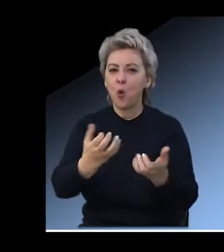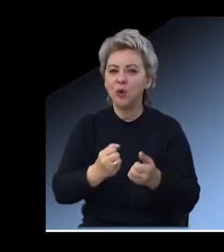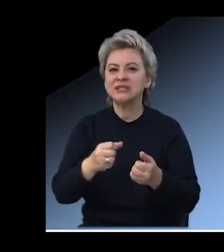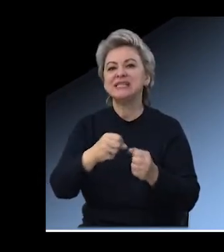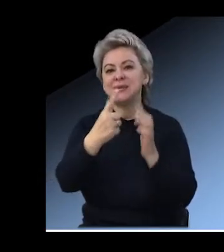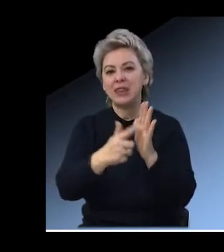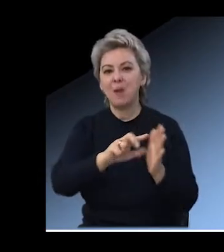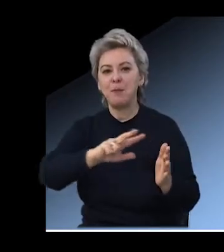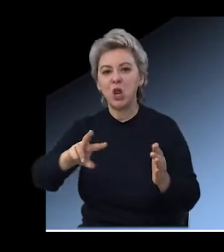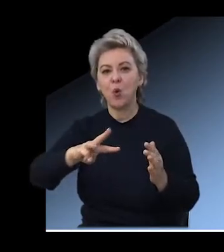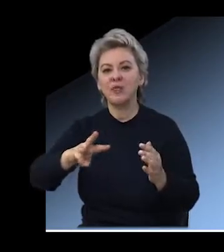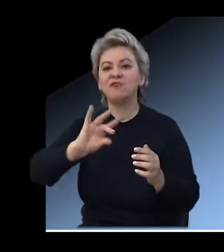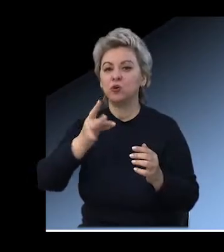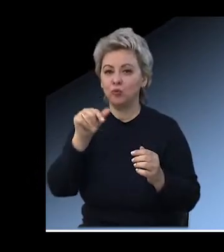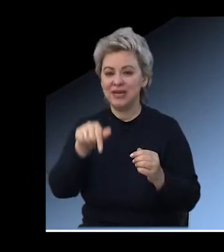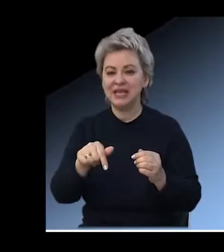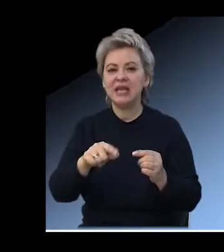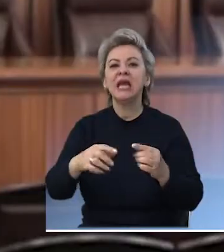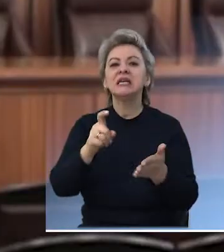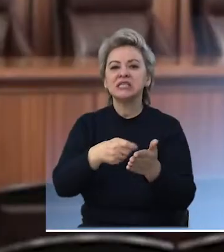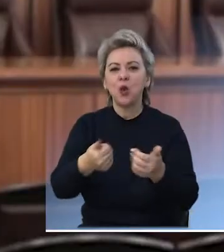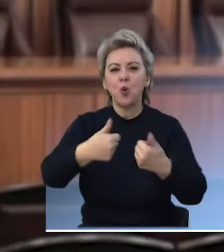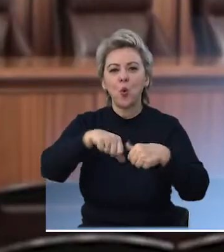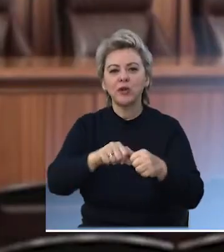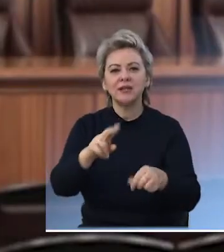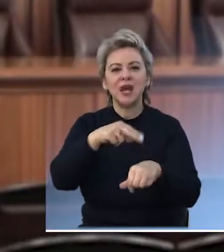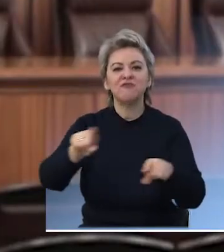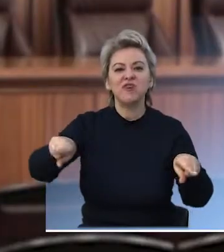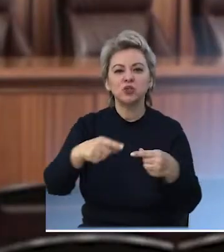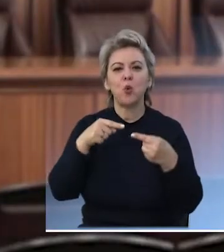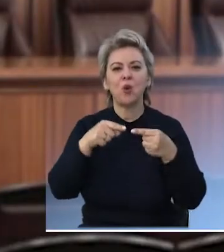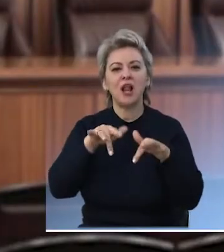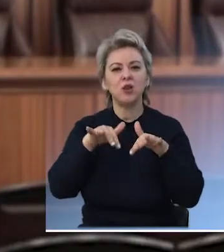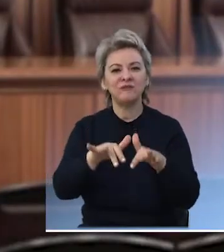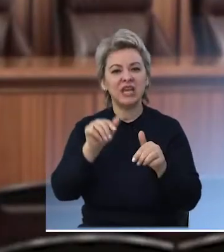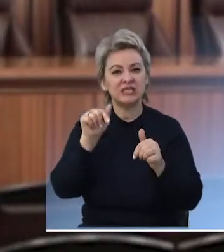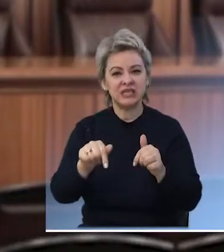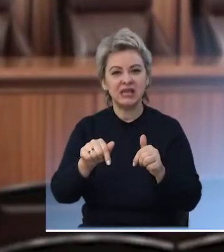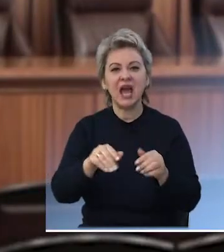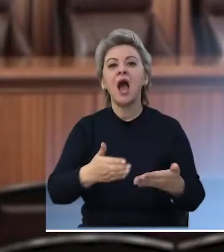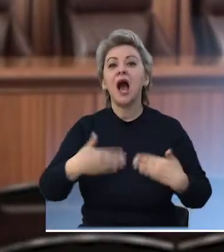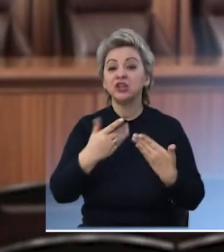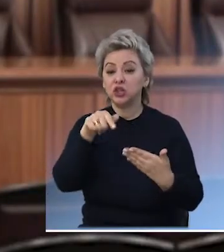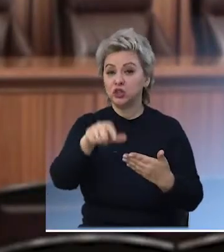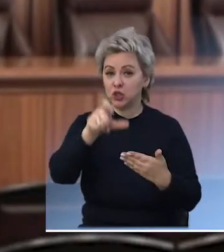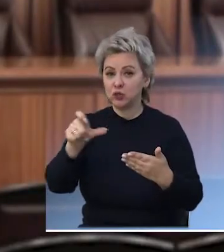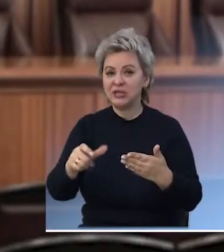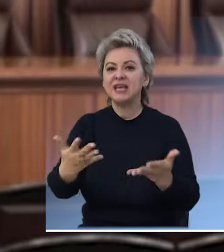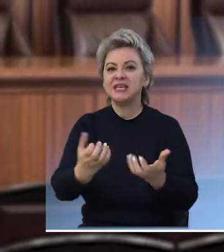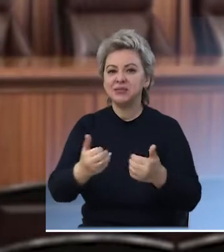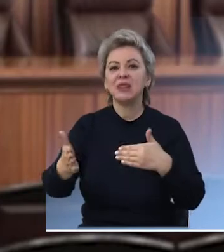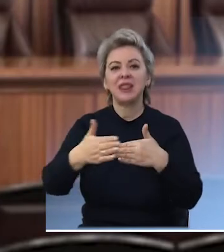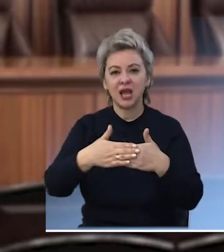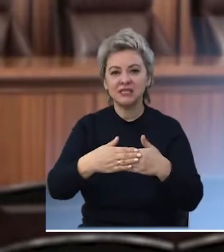в размере свыше 17 миллионов рублей. Следственными органами полиции возбуждено уголовное дело. В отношении